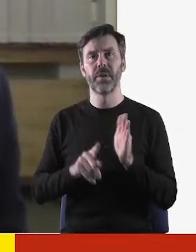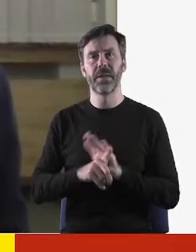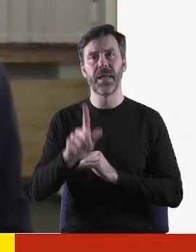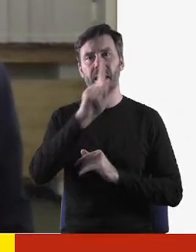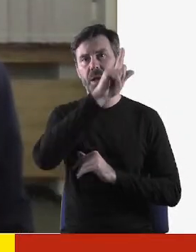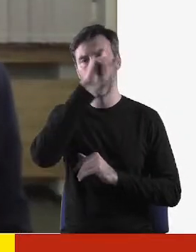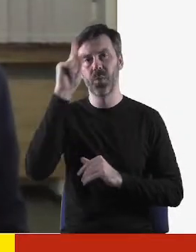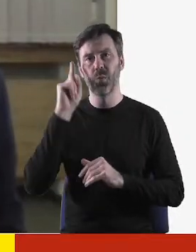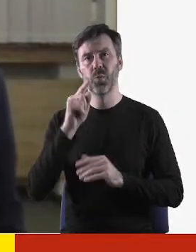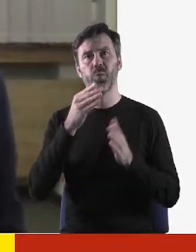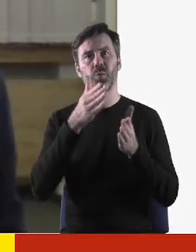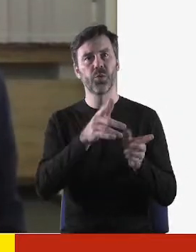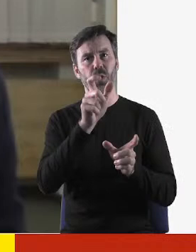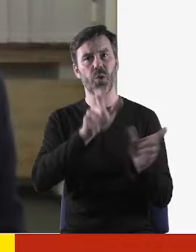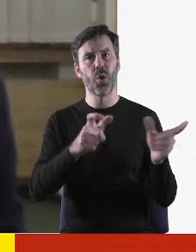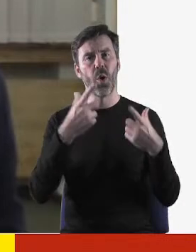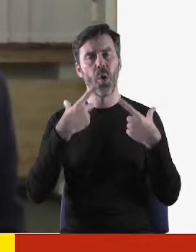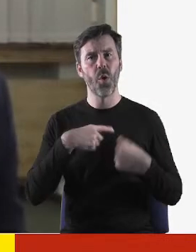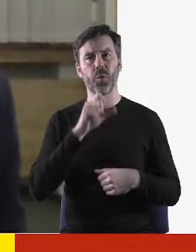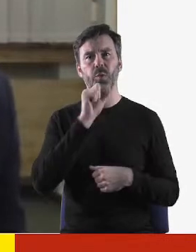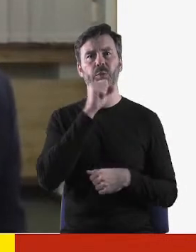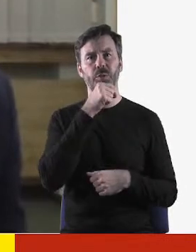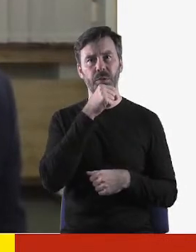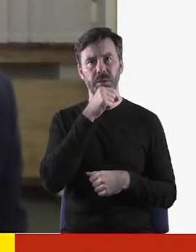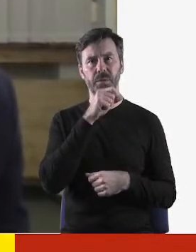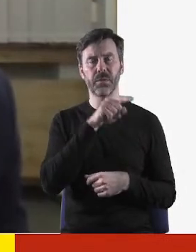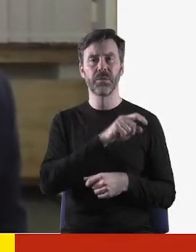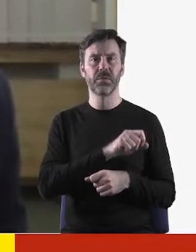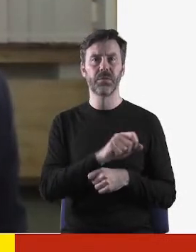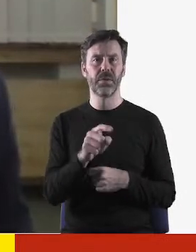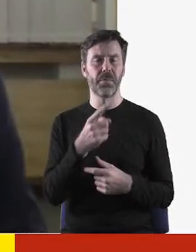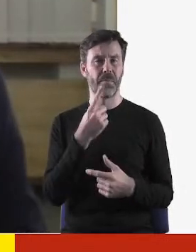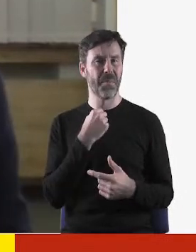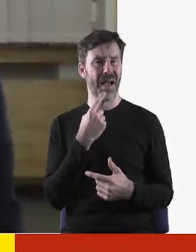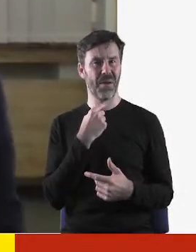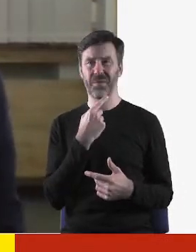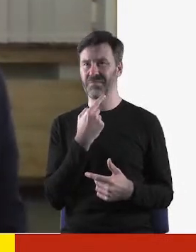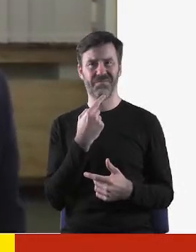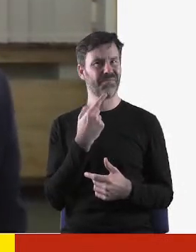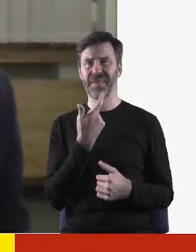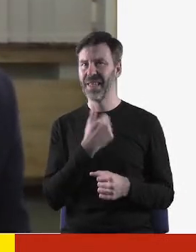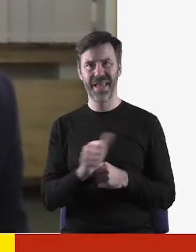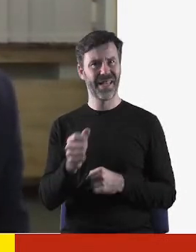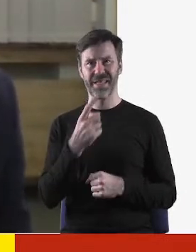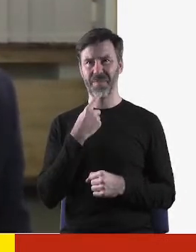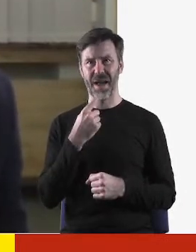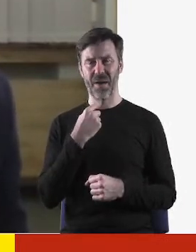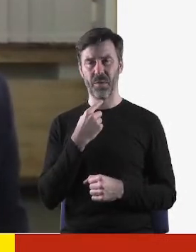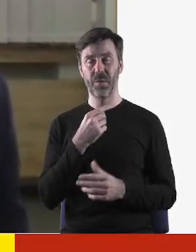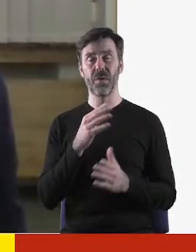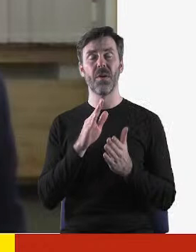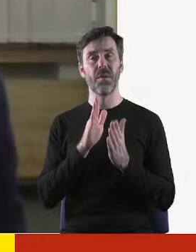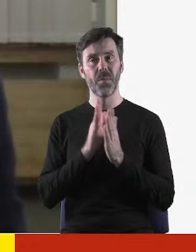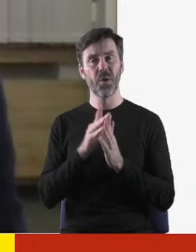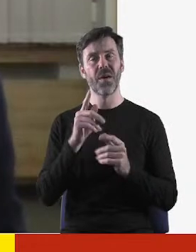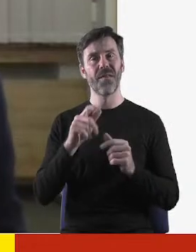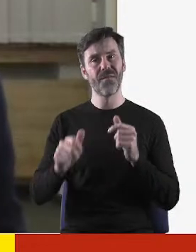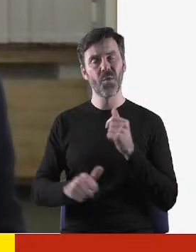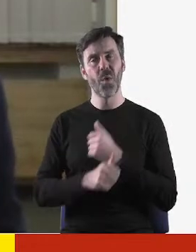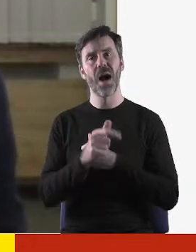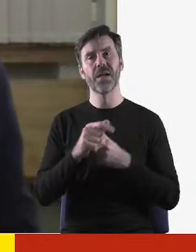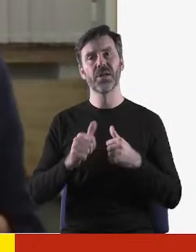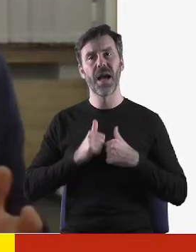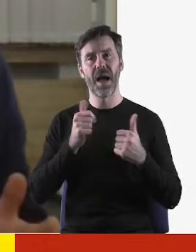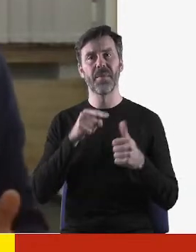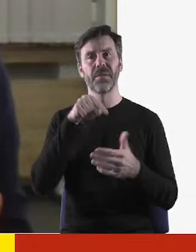grupie wiekowej, jaką są seniorzy. To nie jest mało. Proszę o próbę takiej właśnie interpretacji